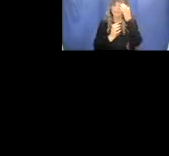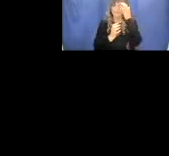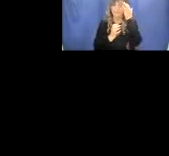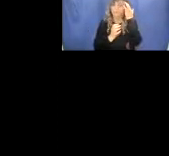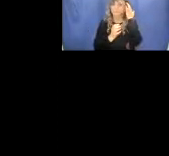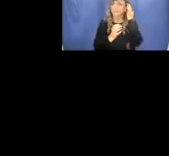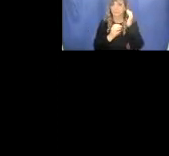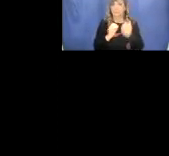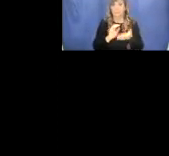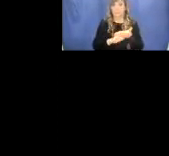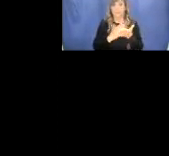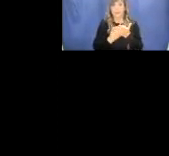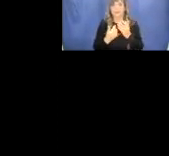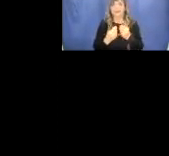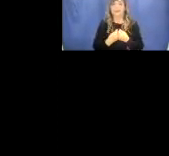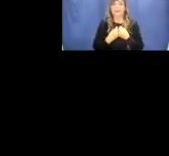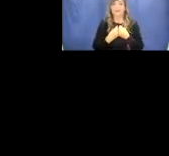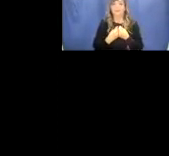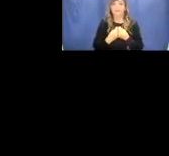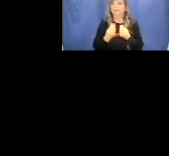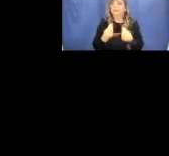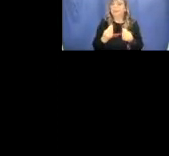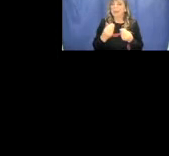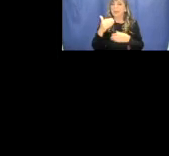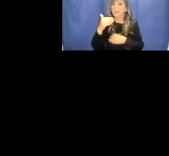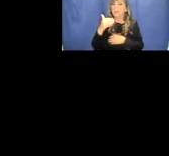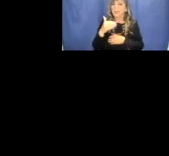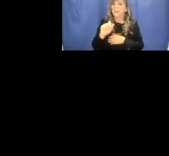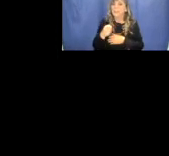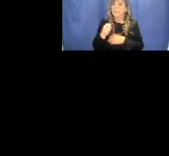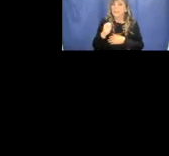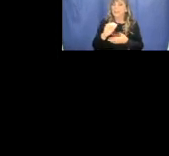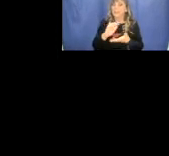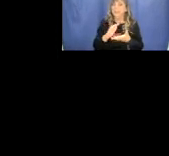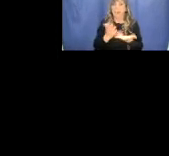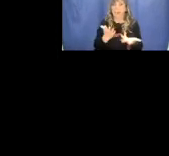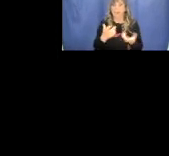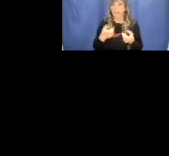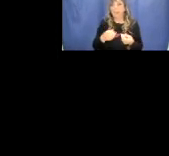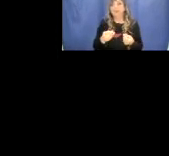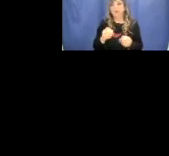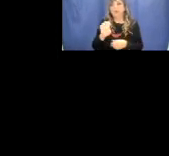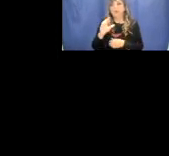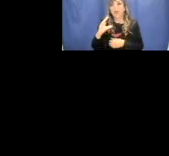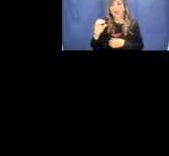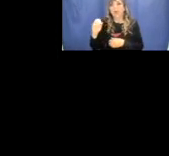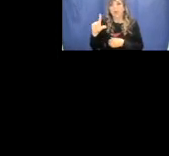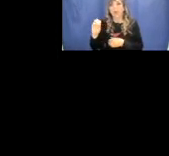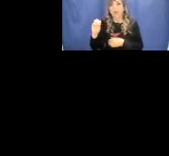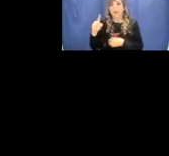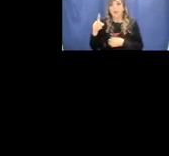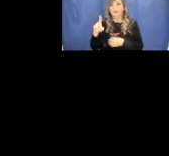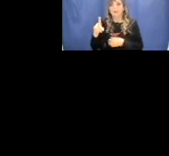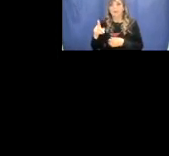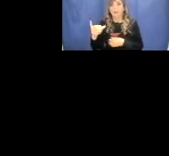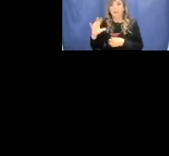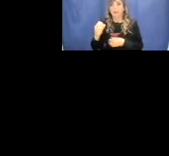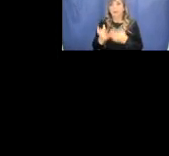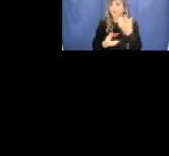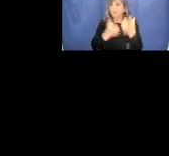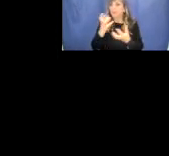è importante perché rende il metano particolarmente ecologico quando brucia non lascia residui